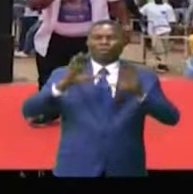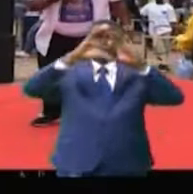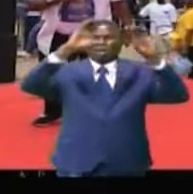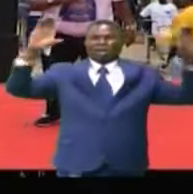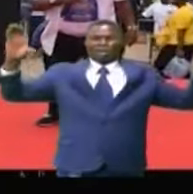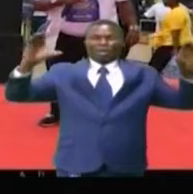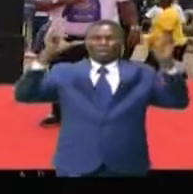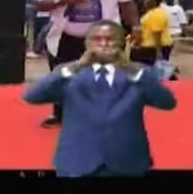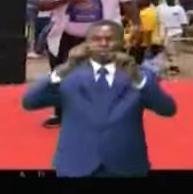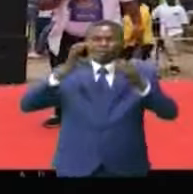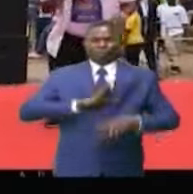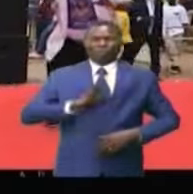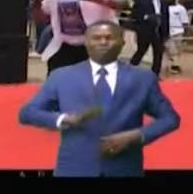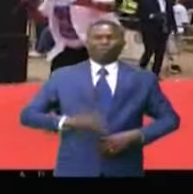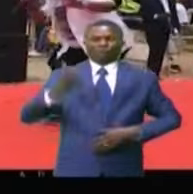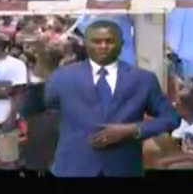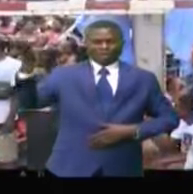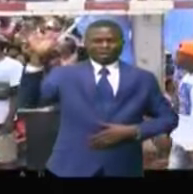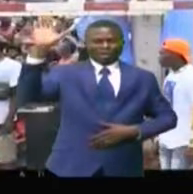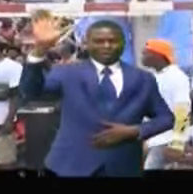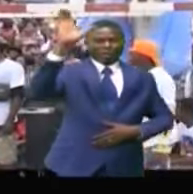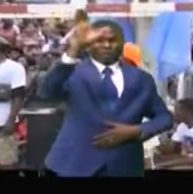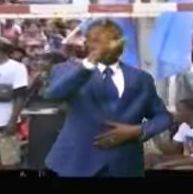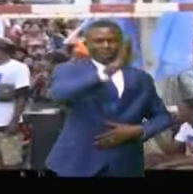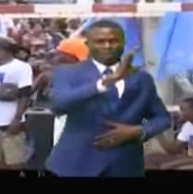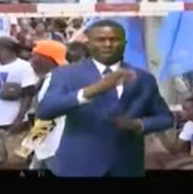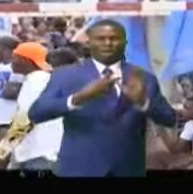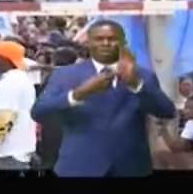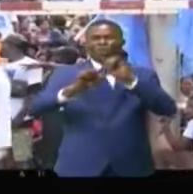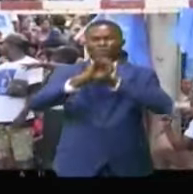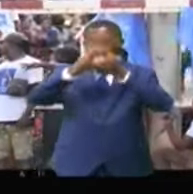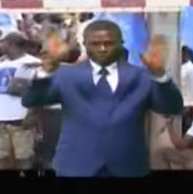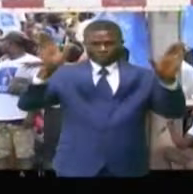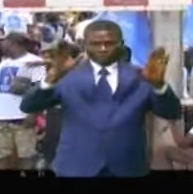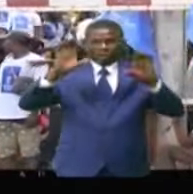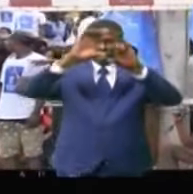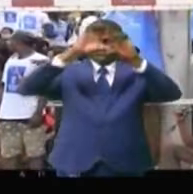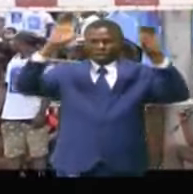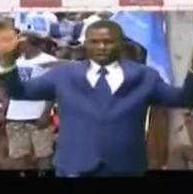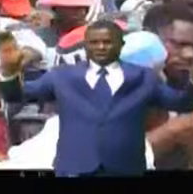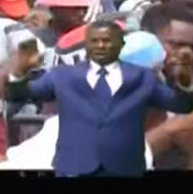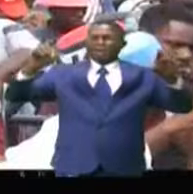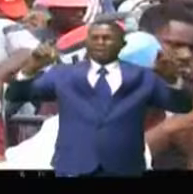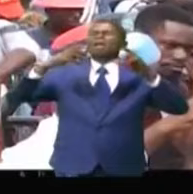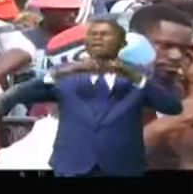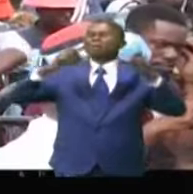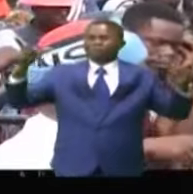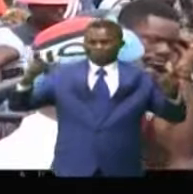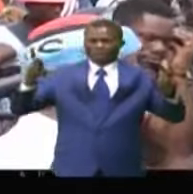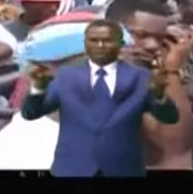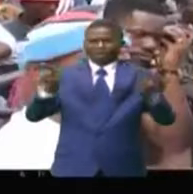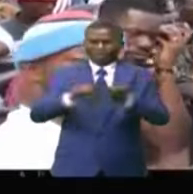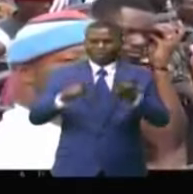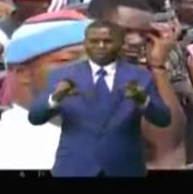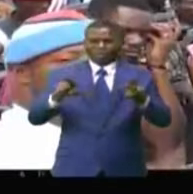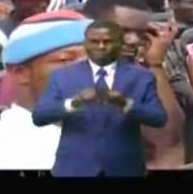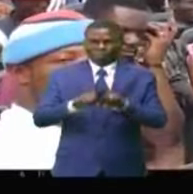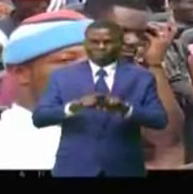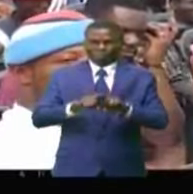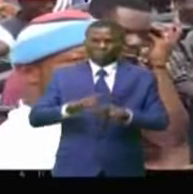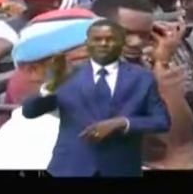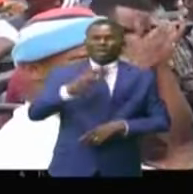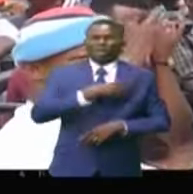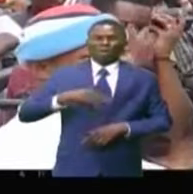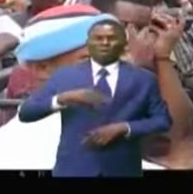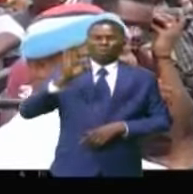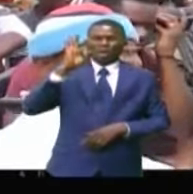chef de l'État, Félix-Antoine Tshisekedi Tshilombo, étaient visibles sur des panneaux ultra larges, des mêmes que celles de l'excellence Fifi Masuka